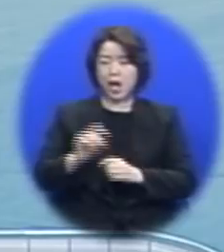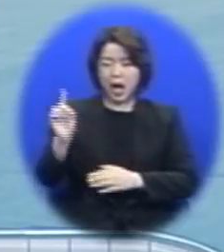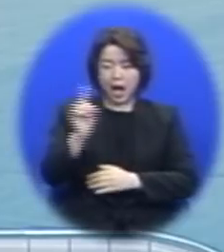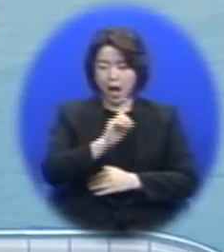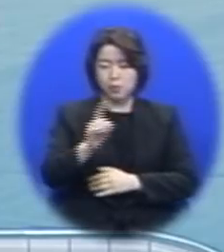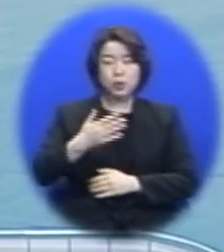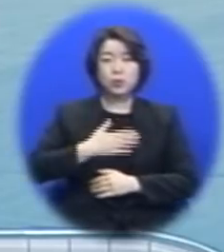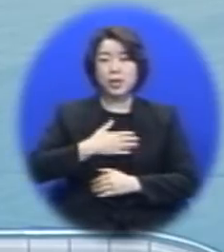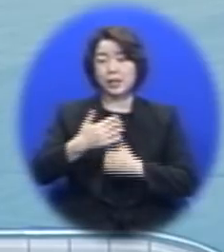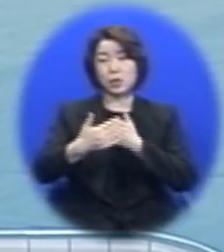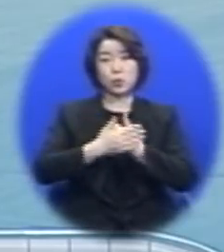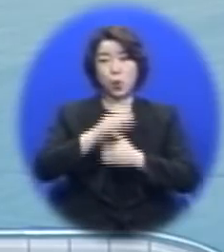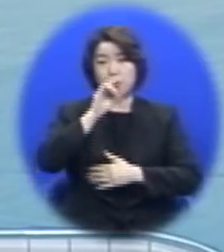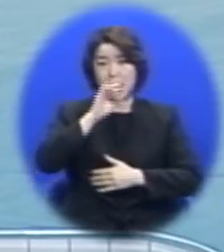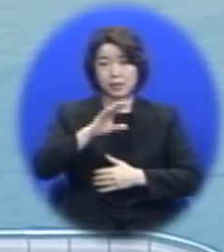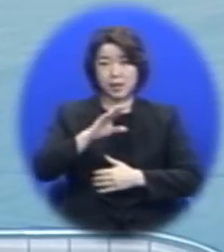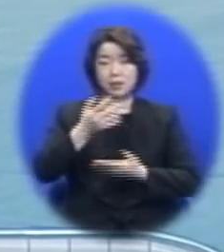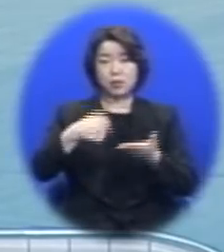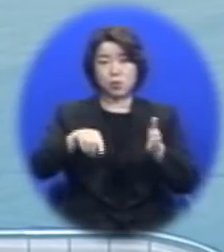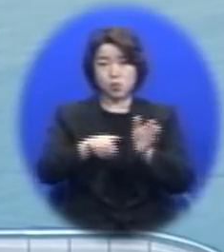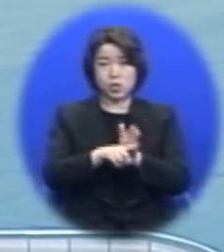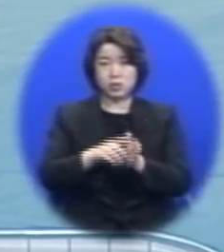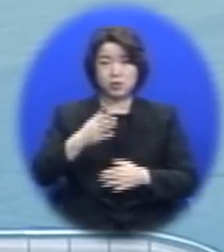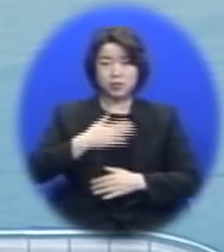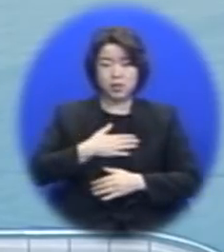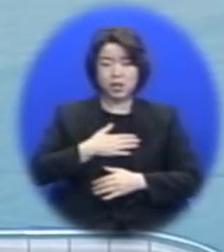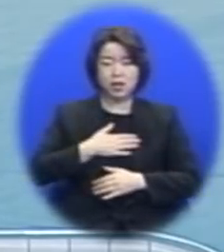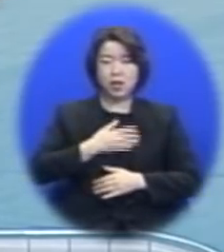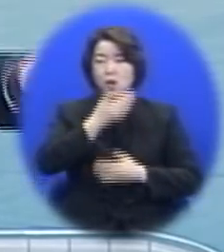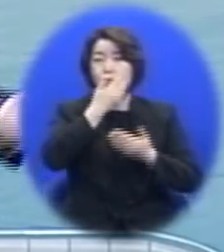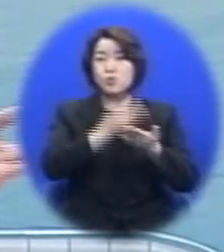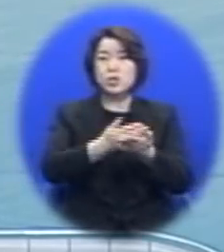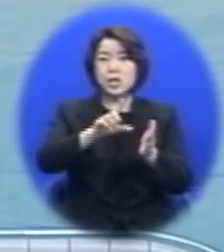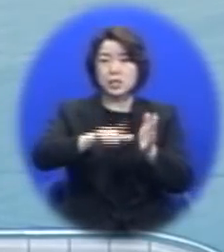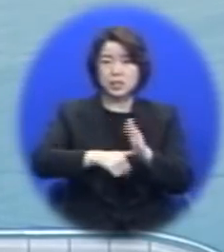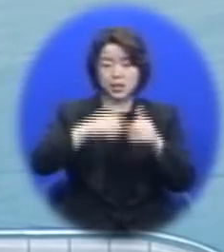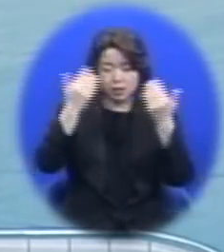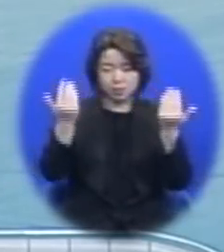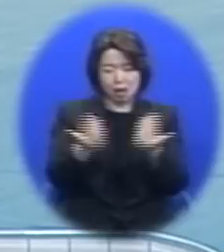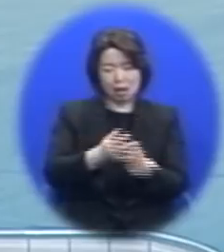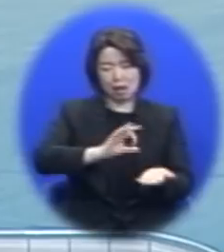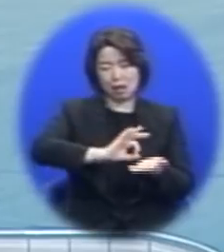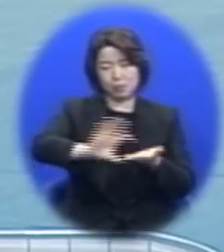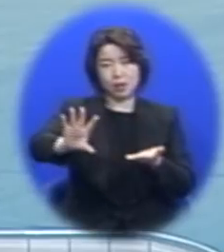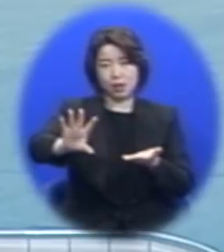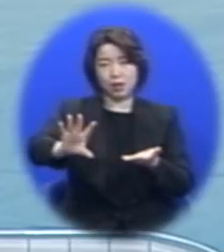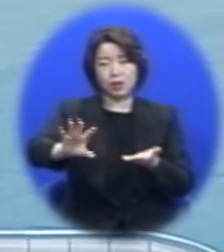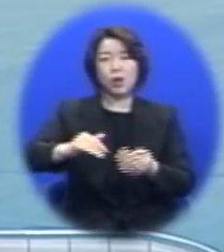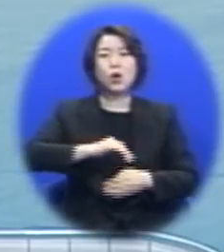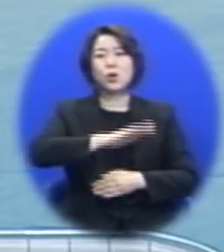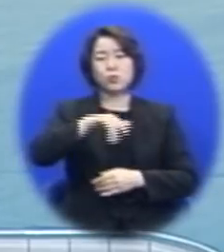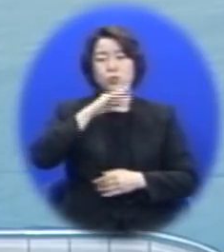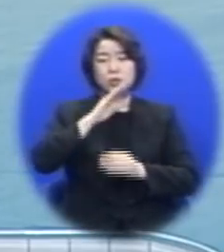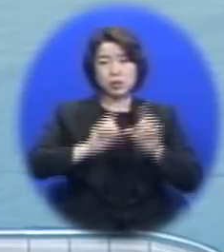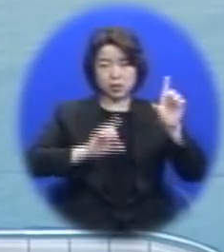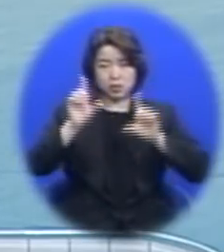아무것도 나에게 도움이 안 되는 것을 위해서 내 금쪽 같은 시간들을 다 쏟아버리는 게 우리들의